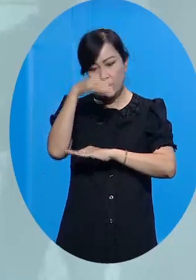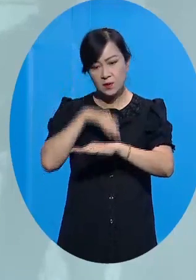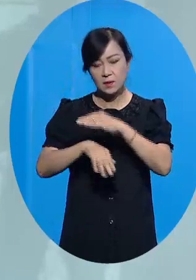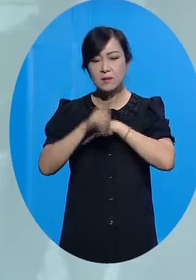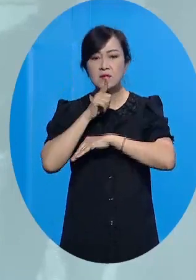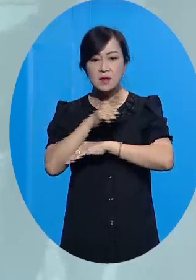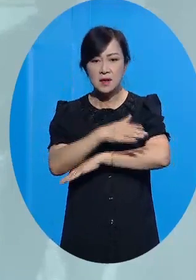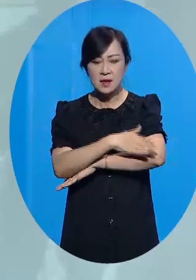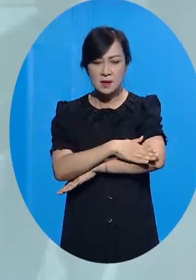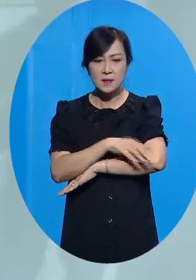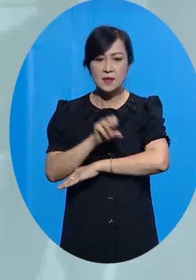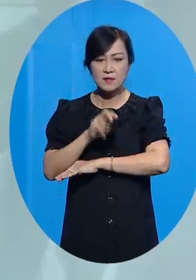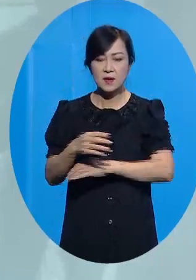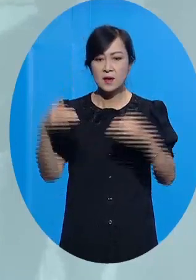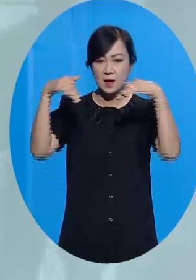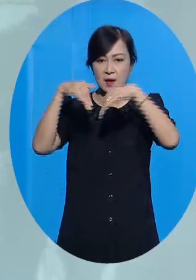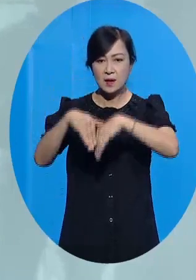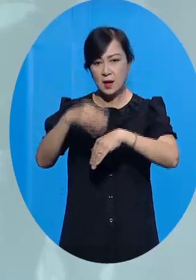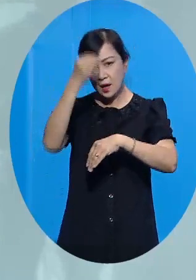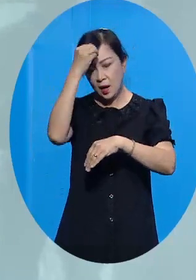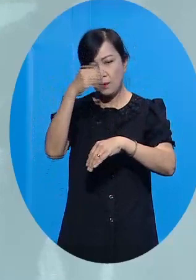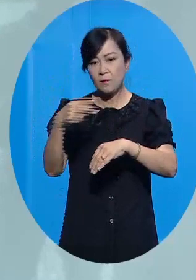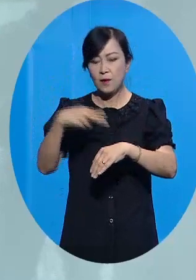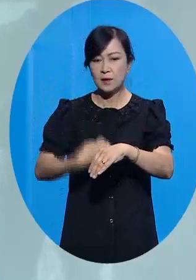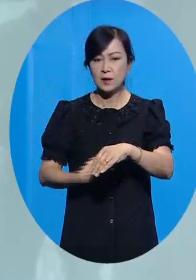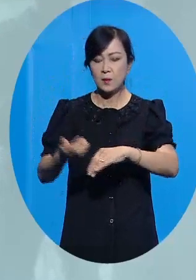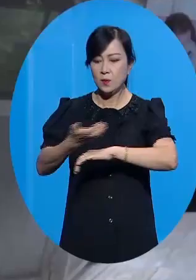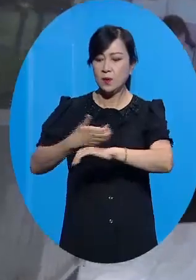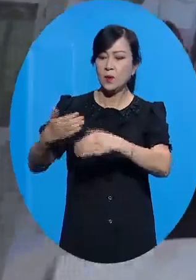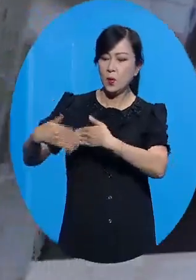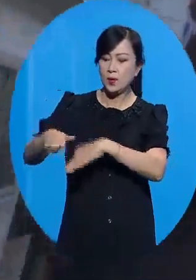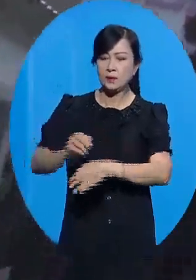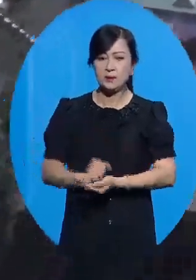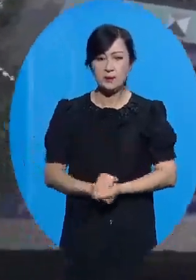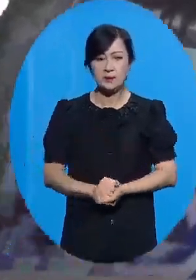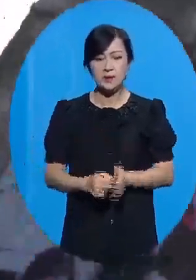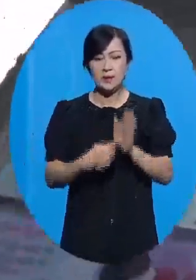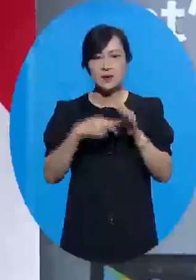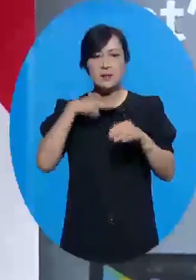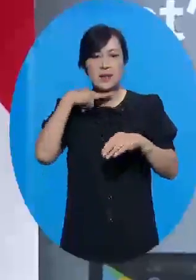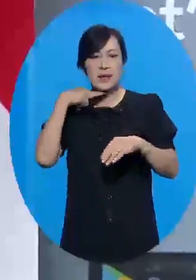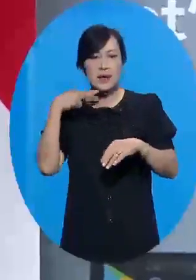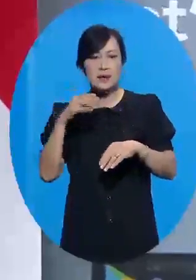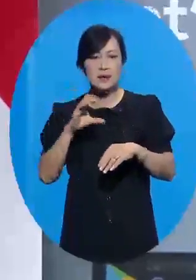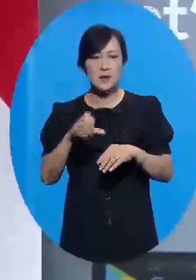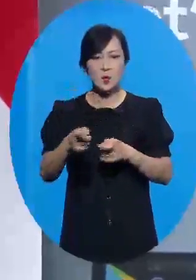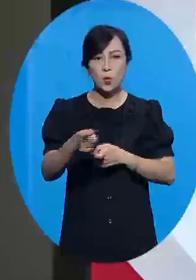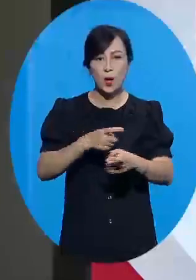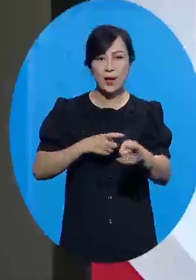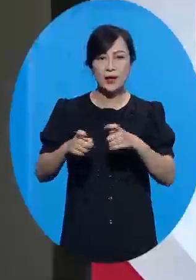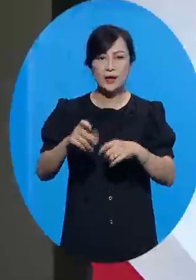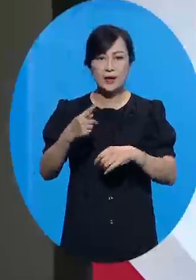tế, giúp các bạn nhanh chóng hội nhập vào học tập và cuộc sống ở nước ngoài. Trung tâm Anh ngữ ACET được quản lý bởi